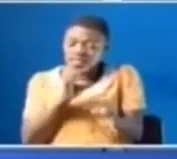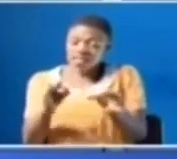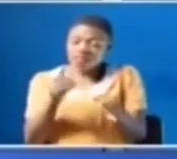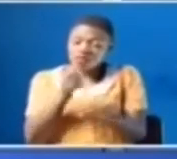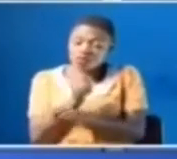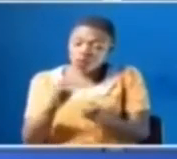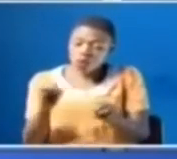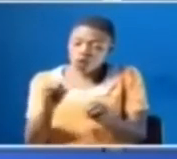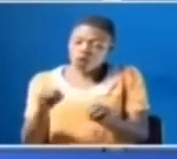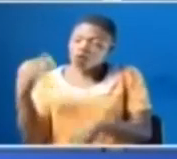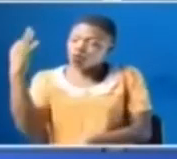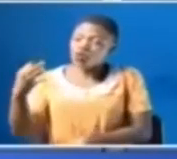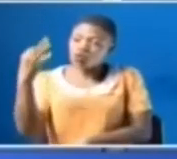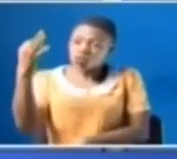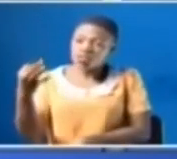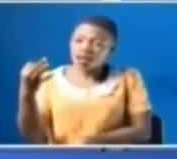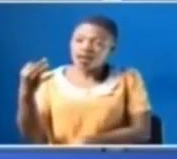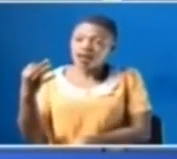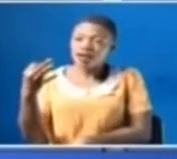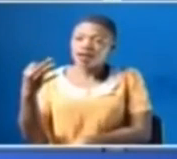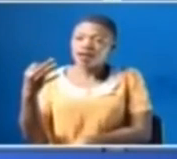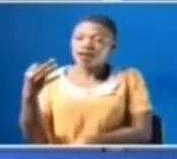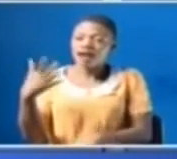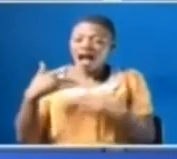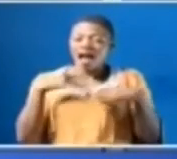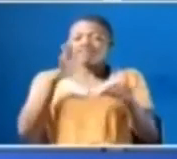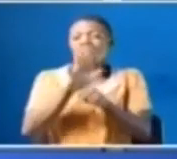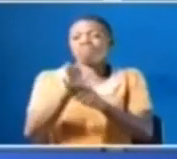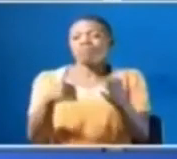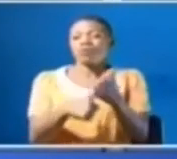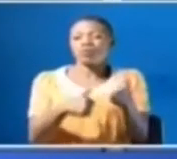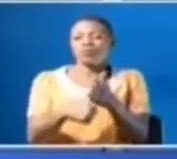inayokuja tutakuwa kwenye shida tele. So